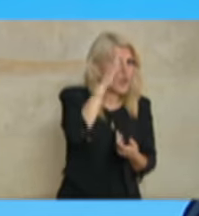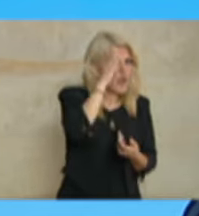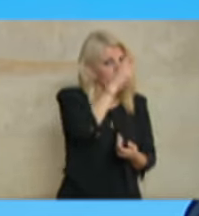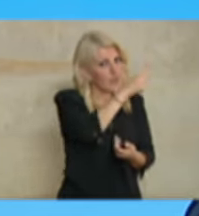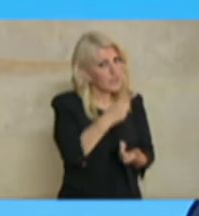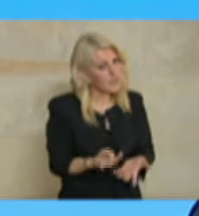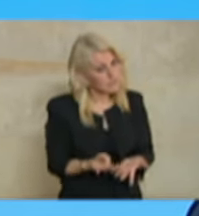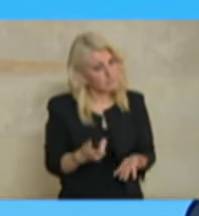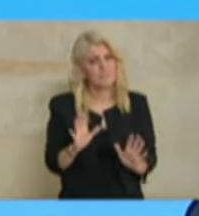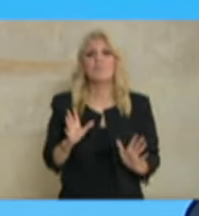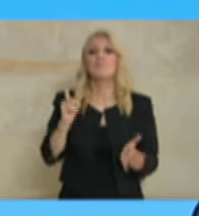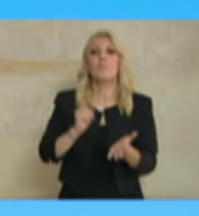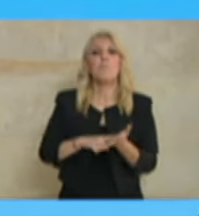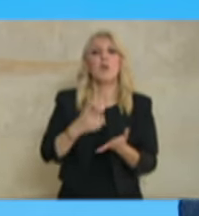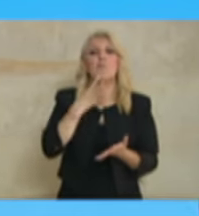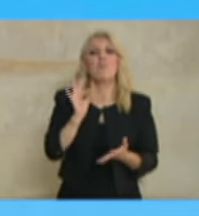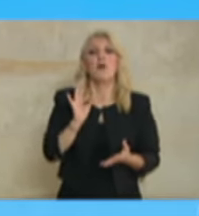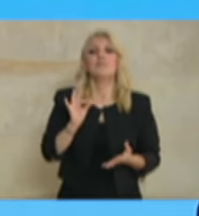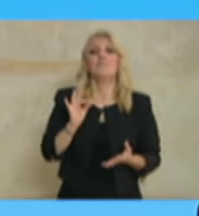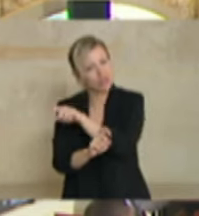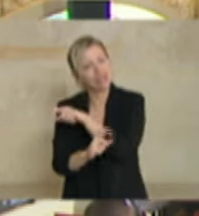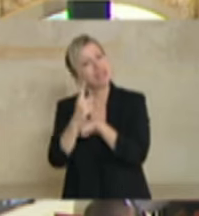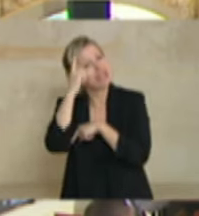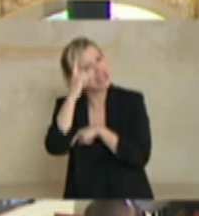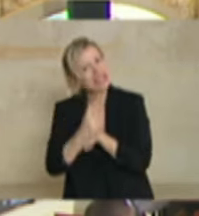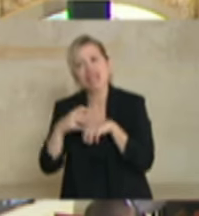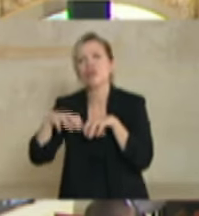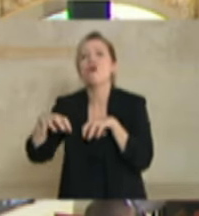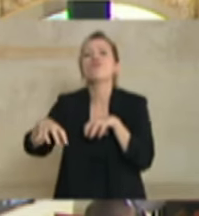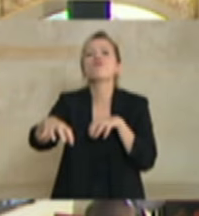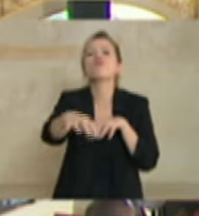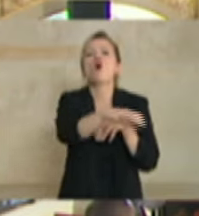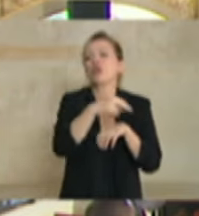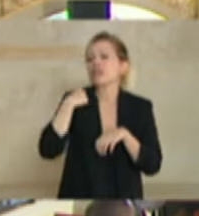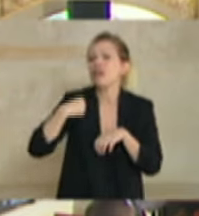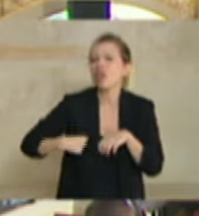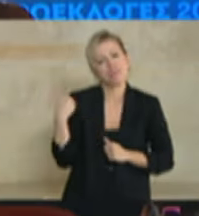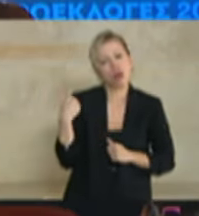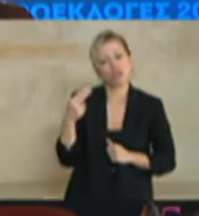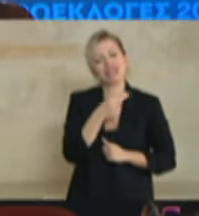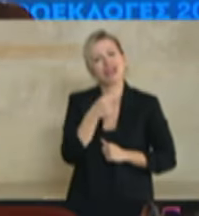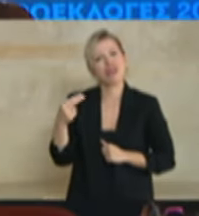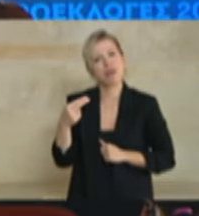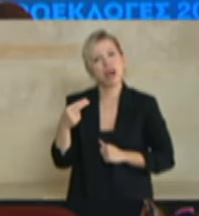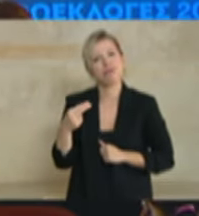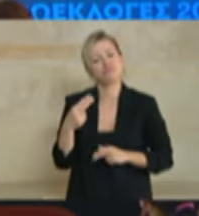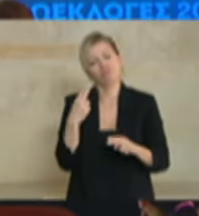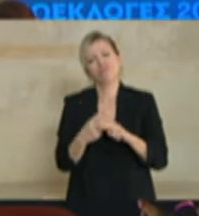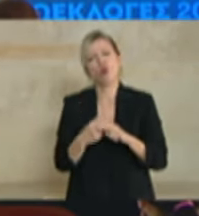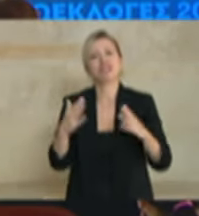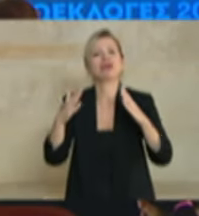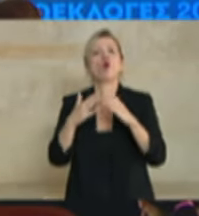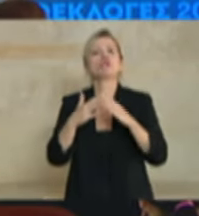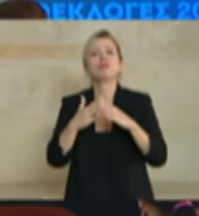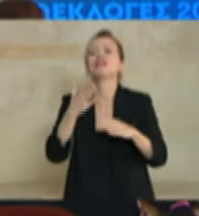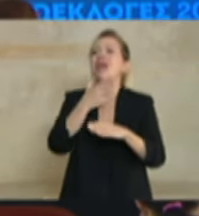εργασίας, χαρακτήρισε ως μεγάλη επιτυχία της κυβέρνησης τις παρεμβάσεις για την ενίσχυση της απασχόλησης, ενώ εκτίμησε πως ο στόχος περαιτέρω μείωσης της